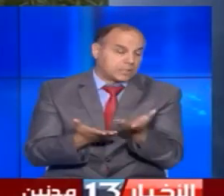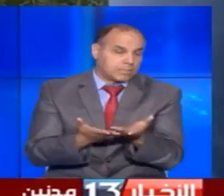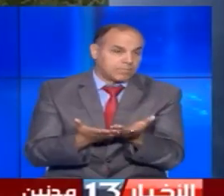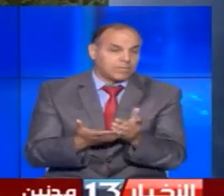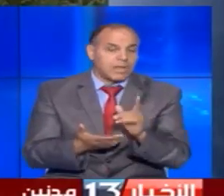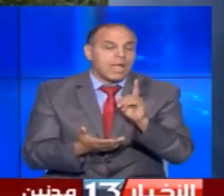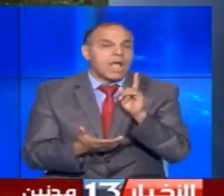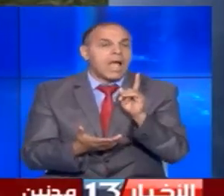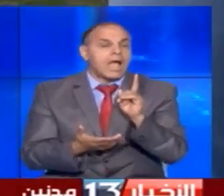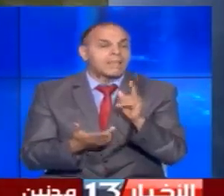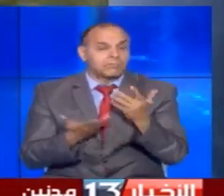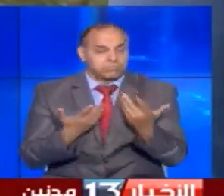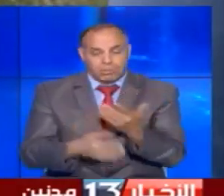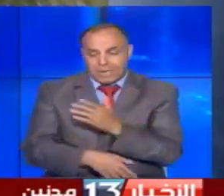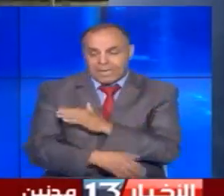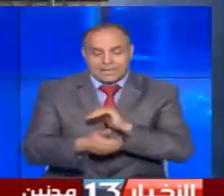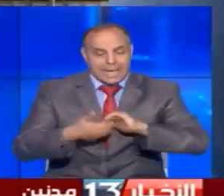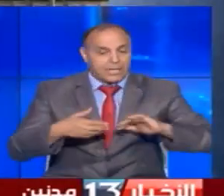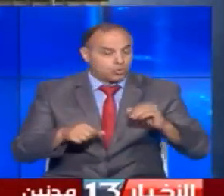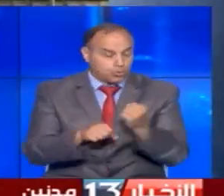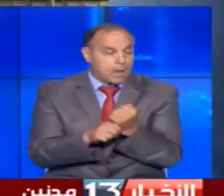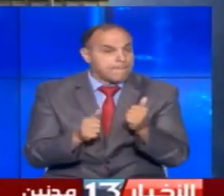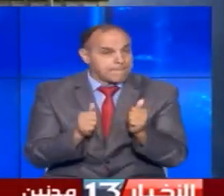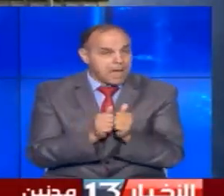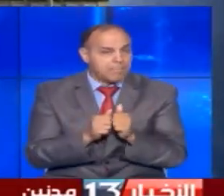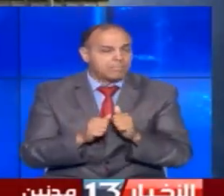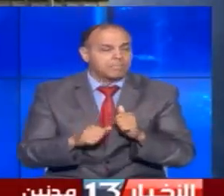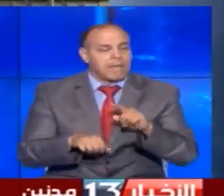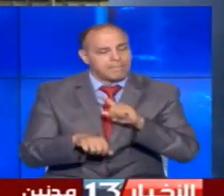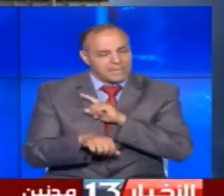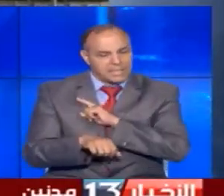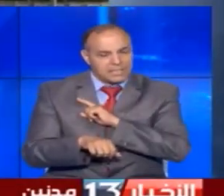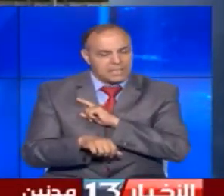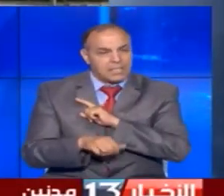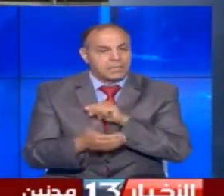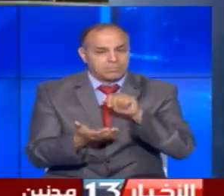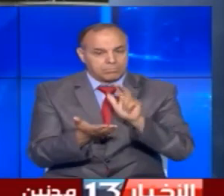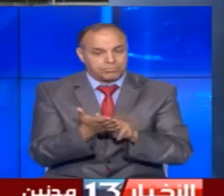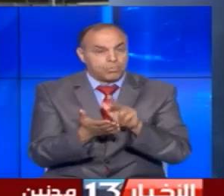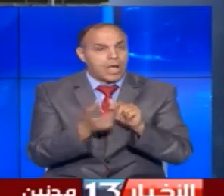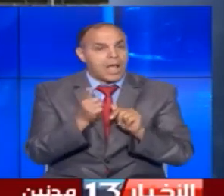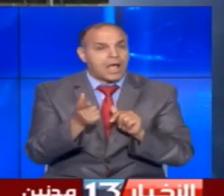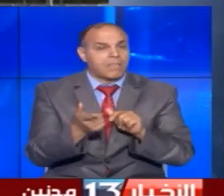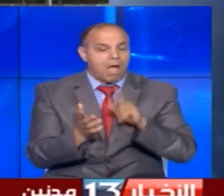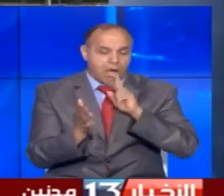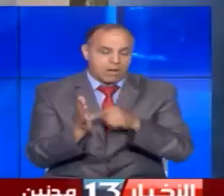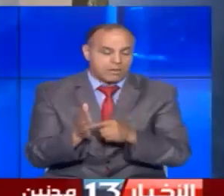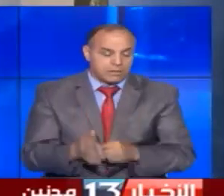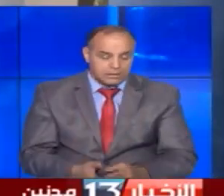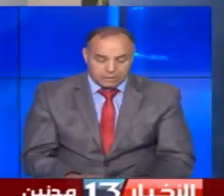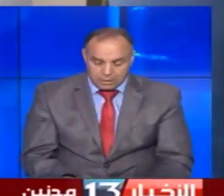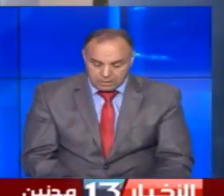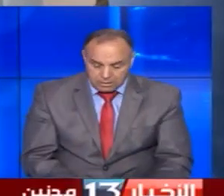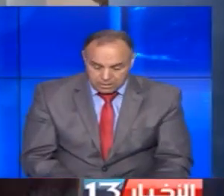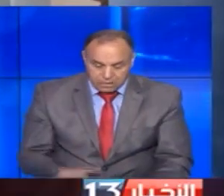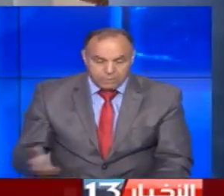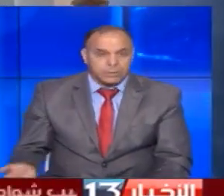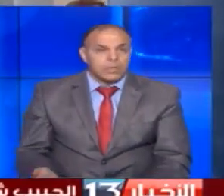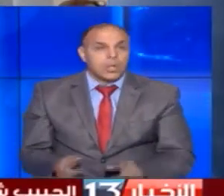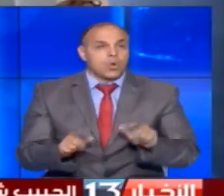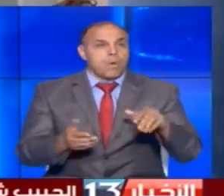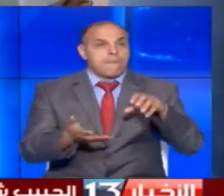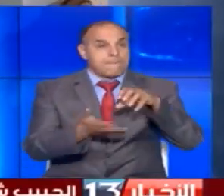والاتحاد العام التونسي للشغل بمدينه لتفعيل هذا القرار اليوم اصبحنا مركز